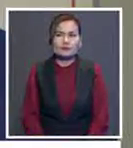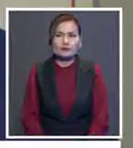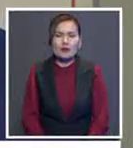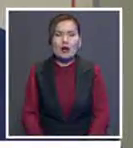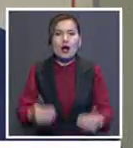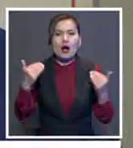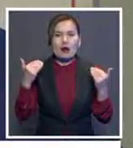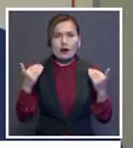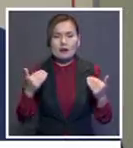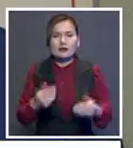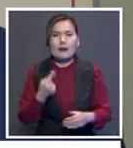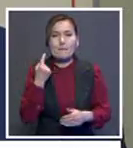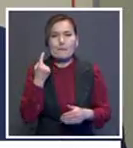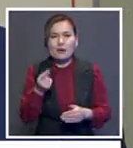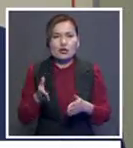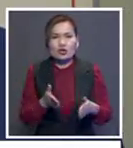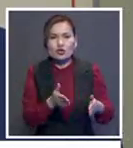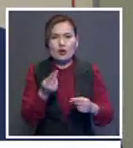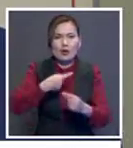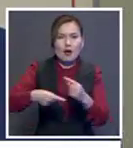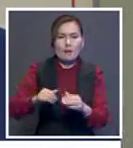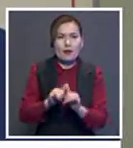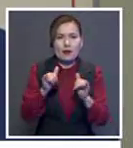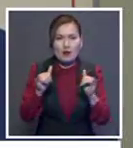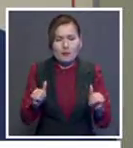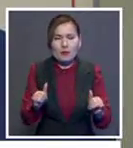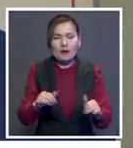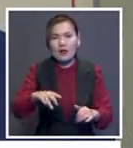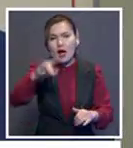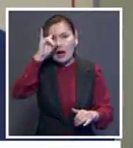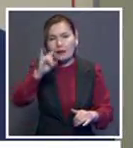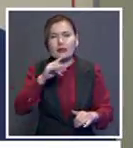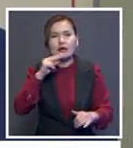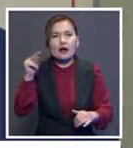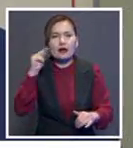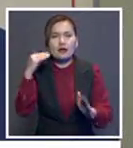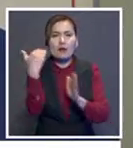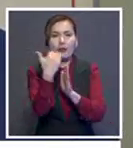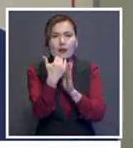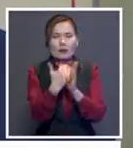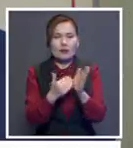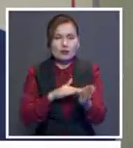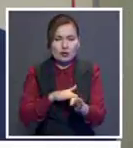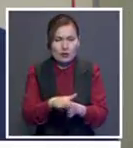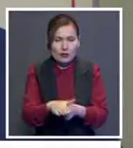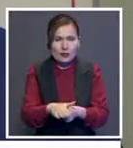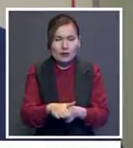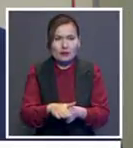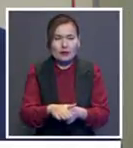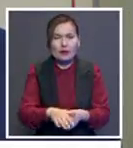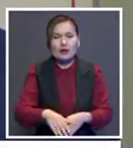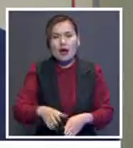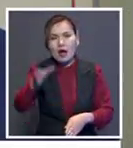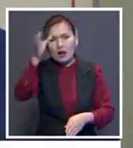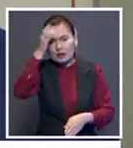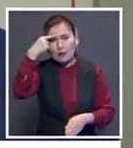Әзірге бір белдеу бір жол, және нұрлы жол аясында екі ел ынтымақтастығы болсын. Сонымен бірге білім ғылым